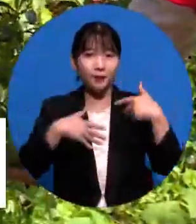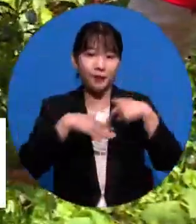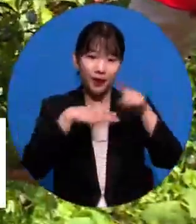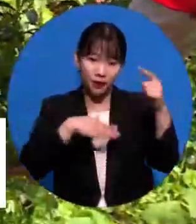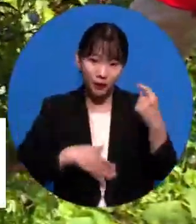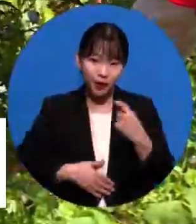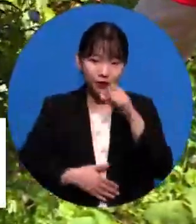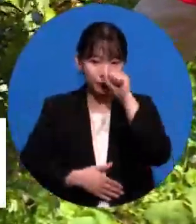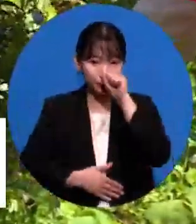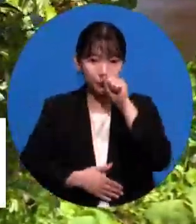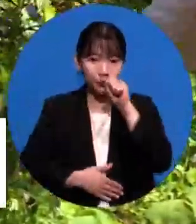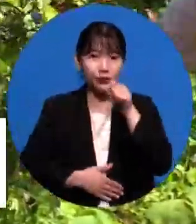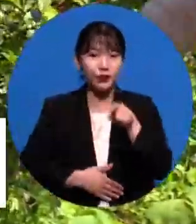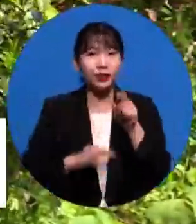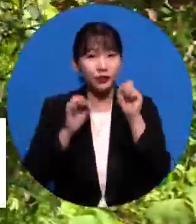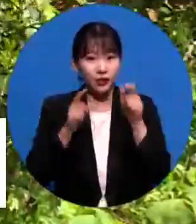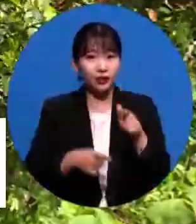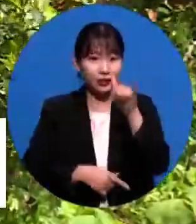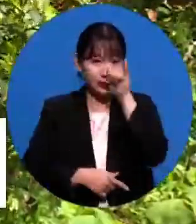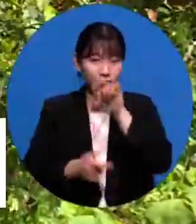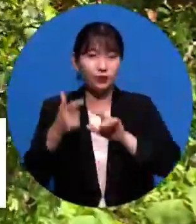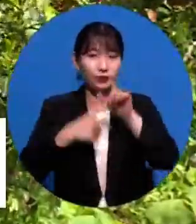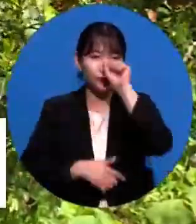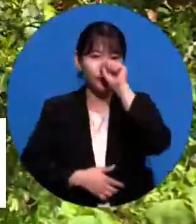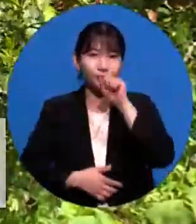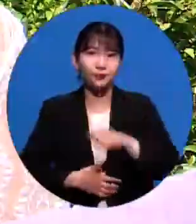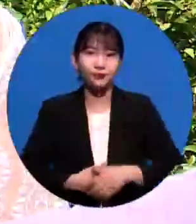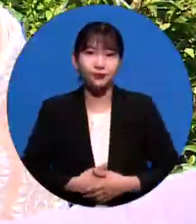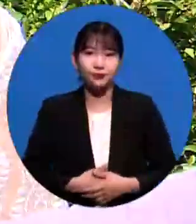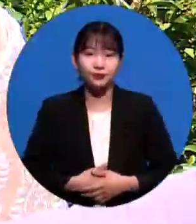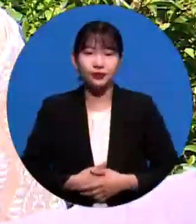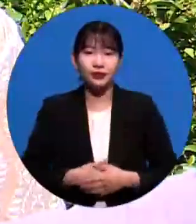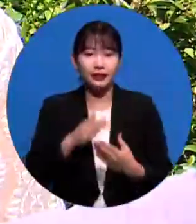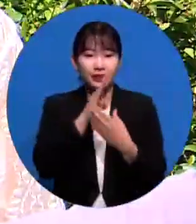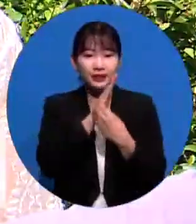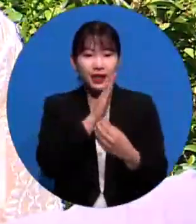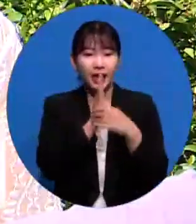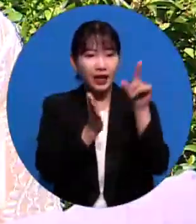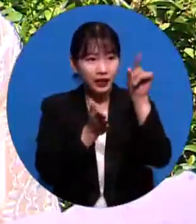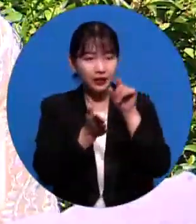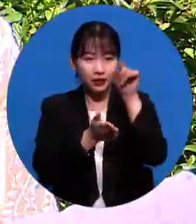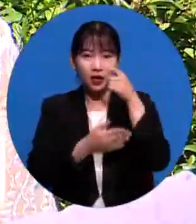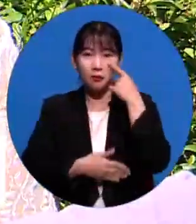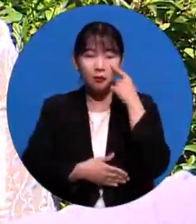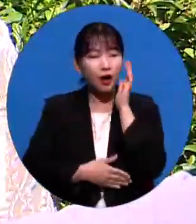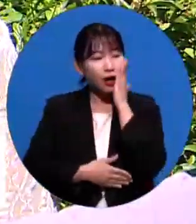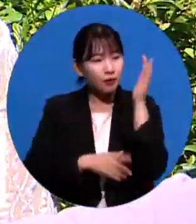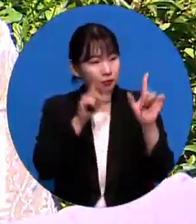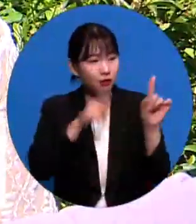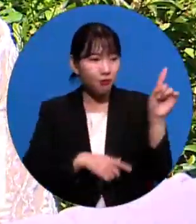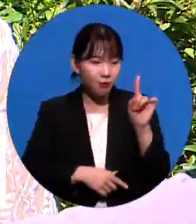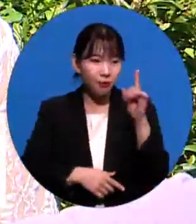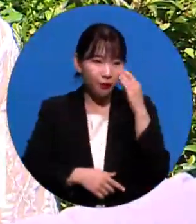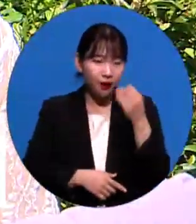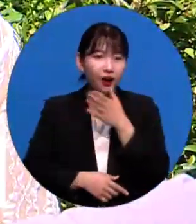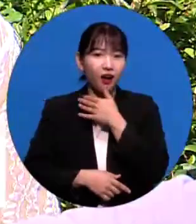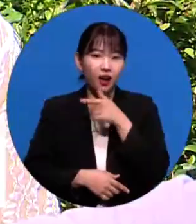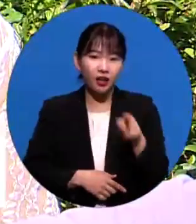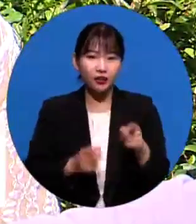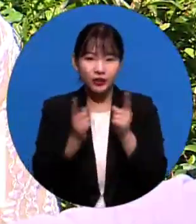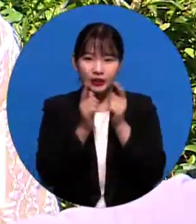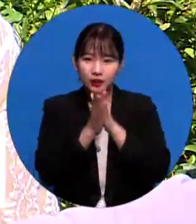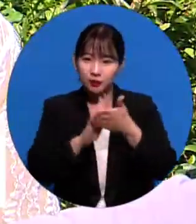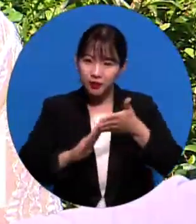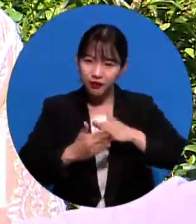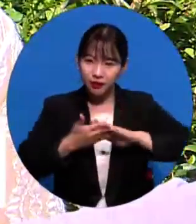좋고 이런 저기가 계기가 있어가지고 차를 따면서 찻잎이 이렇게 생겼고 아 이걸 손으로 직접